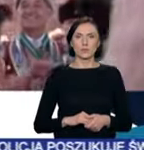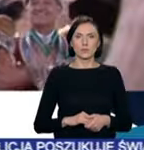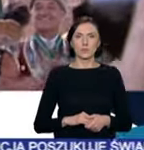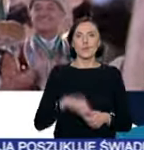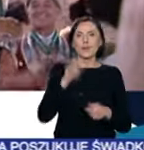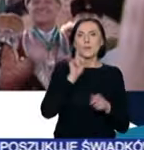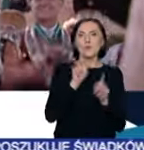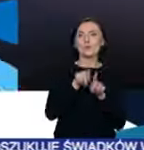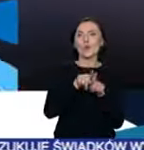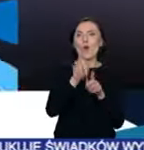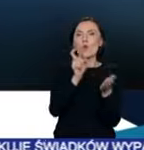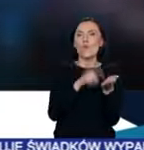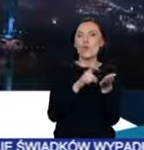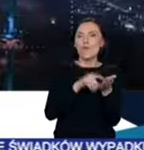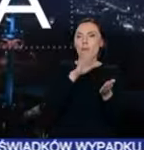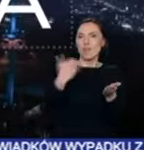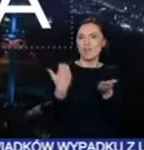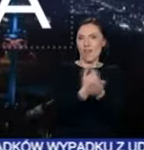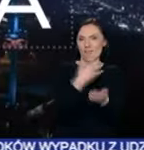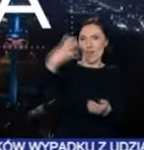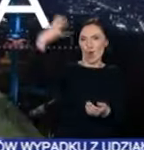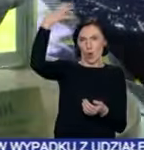Bractwo Kurkowe ma od dziś nowego króla.